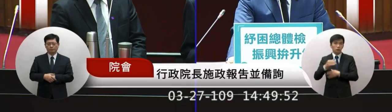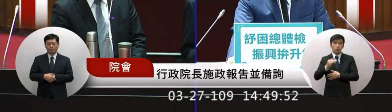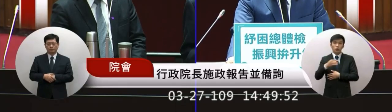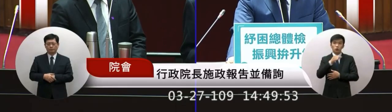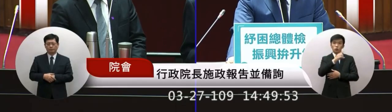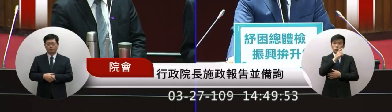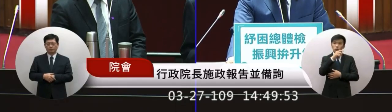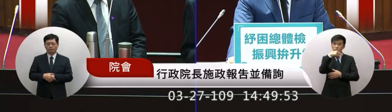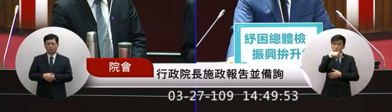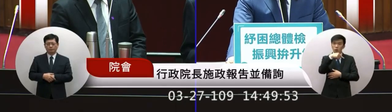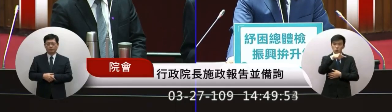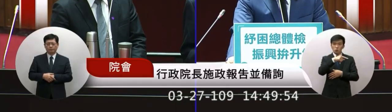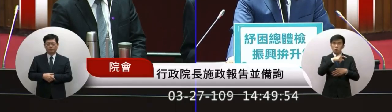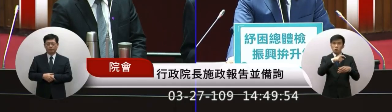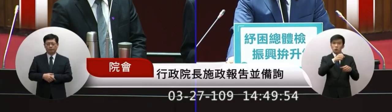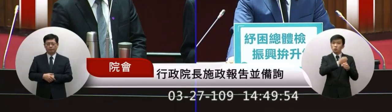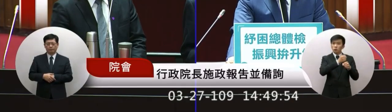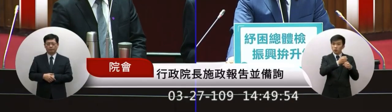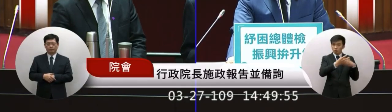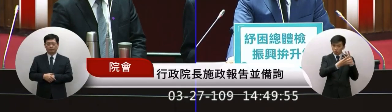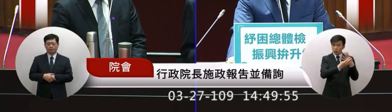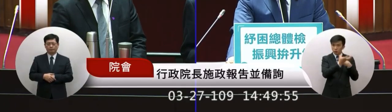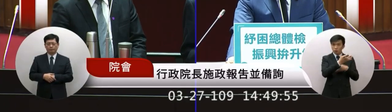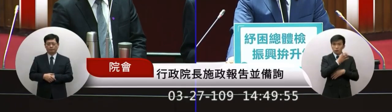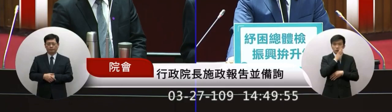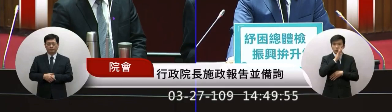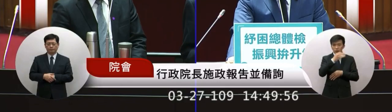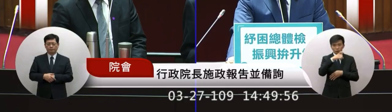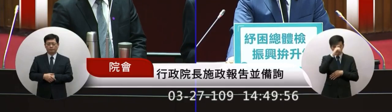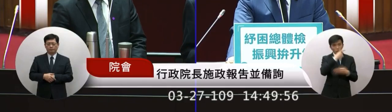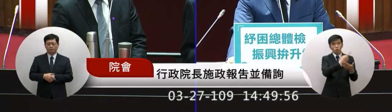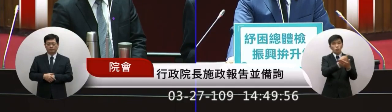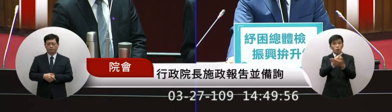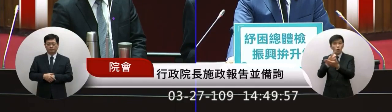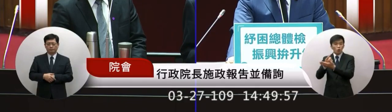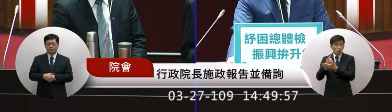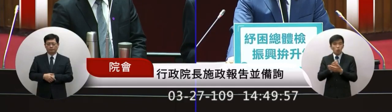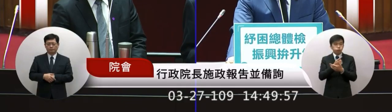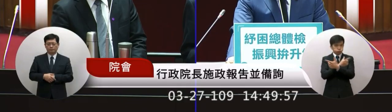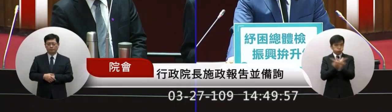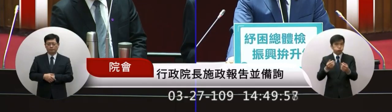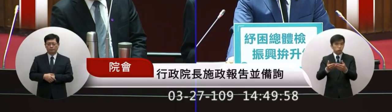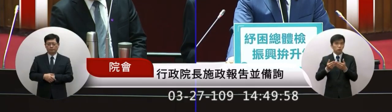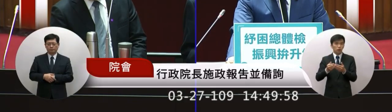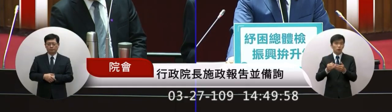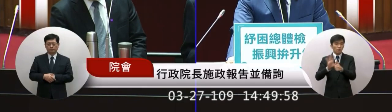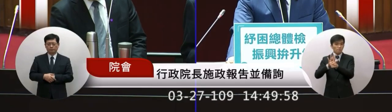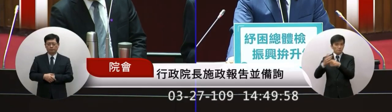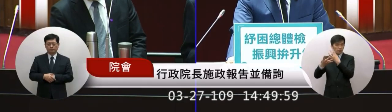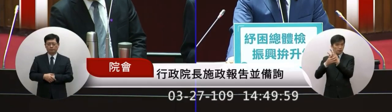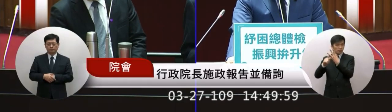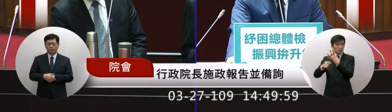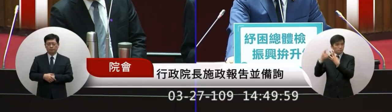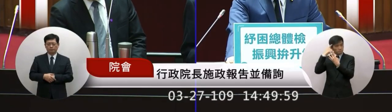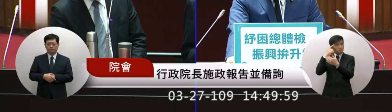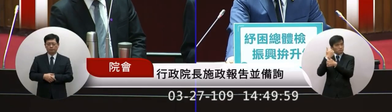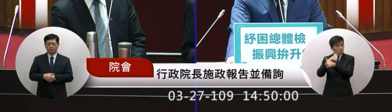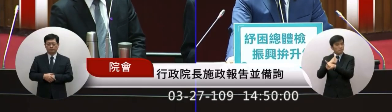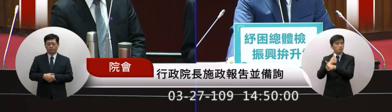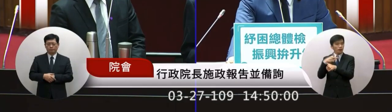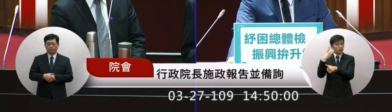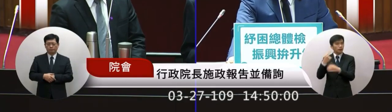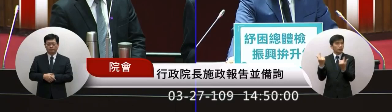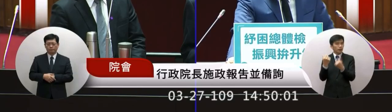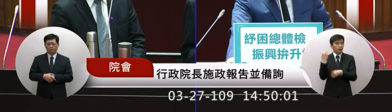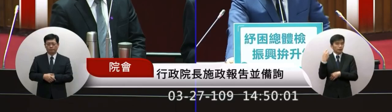亮眼，但是这个部分我们如果要雨露均沾，我们要照顾劳工的话，其实服务业的未来的这个思考包括导入这些